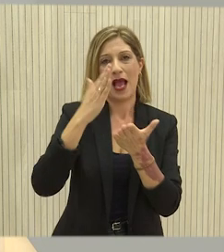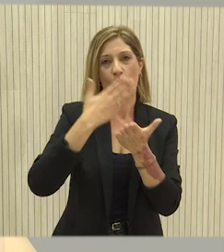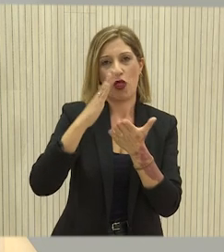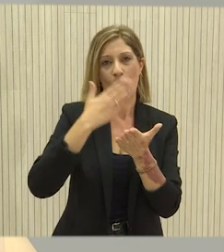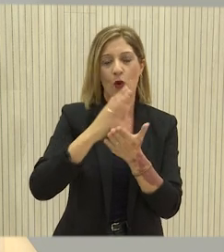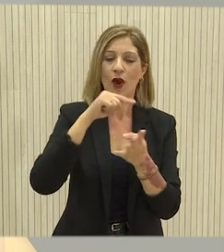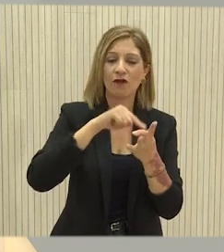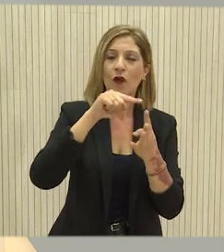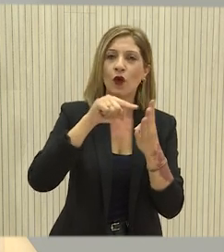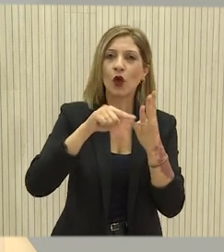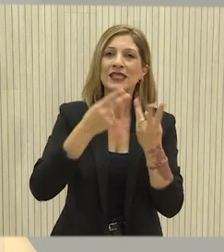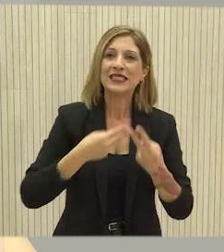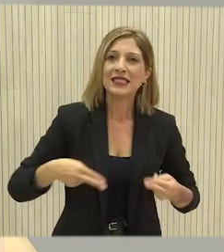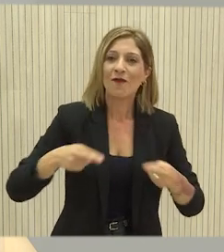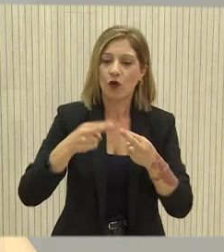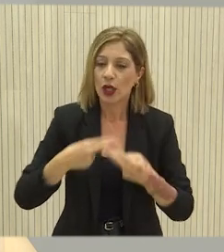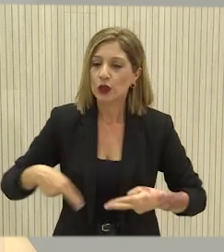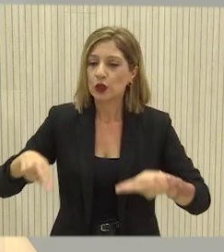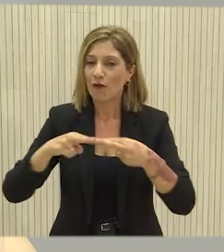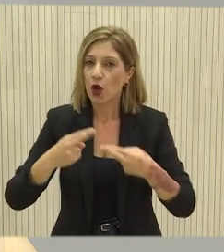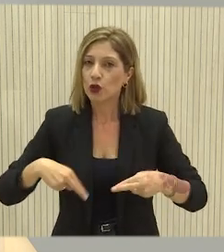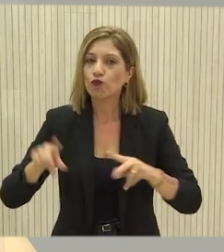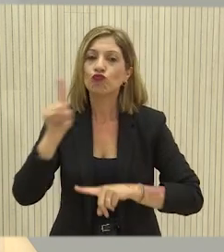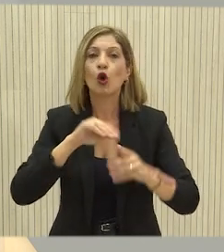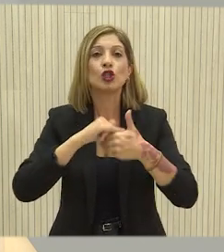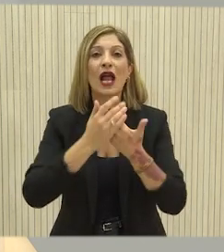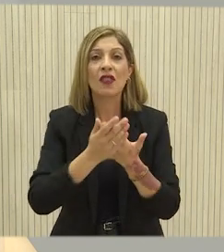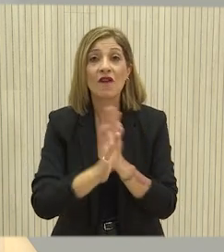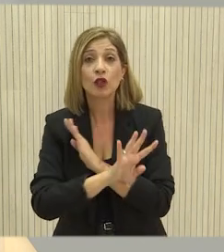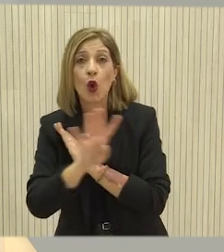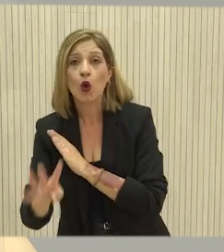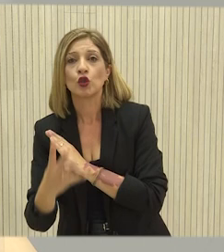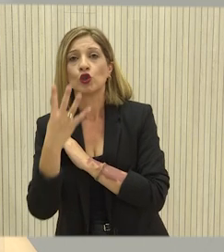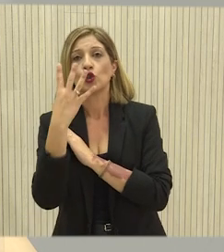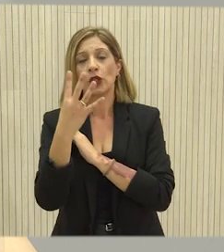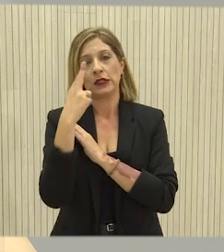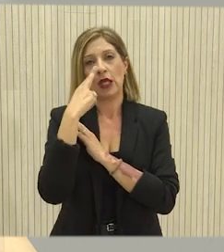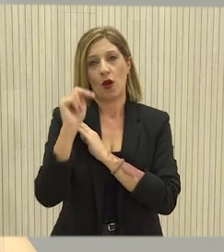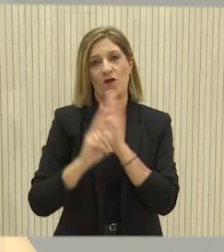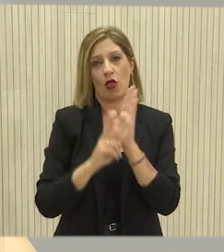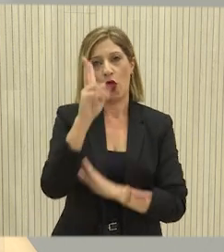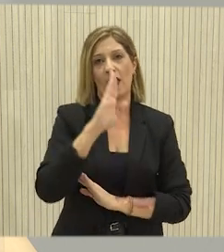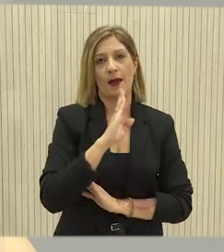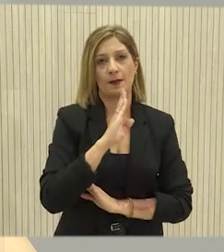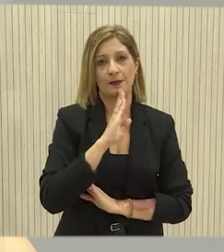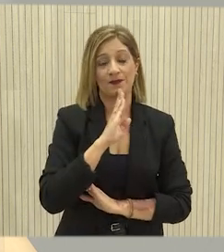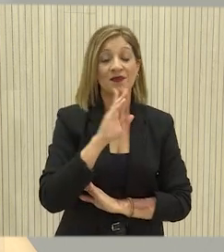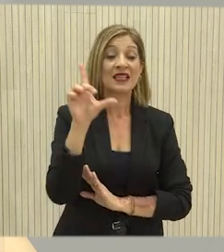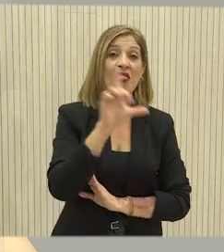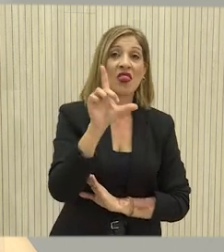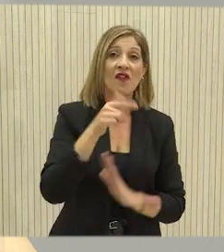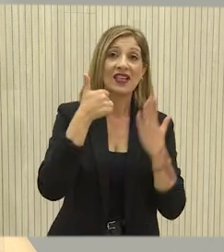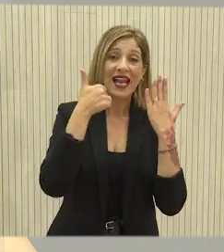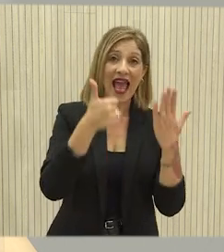Οικοδομικών και Τεχνικών Έργων, η οποία θα διαρκέσει μέχρι την 14η Νοεμβρίου στις 12 το μεσημέρι. Τη Δευτέρα 6 Νοεμβρίου